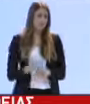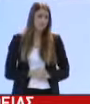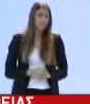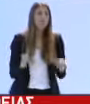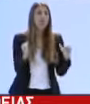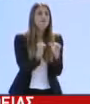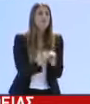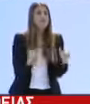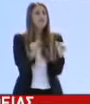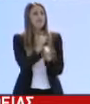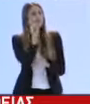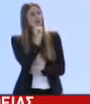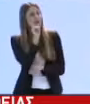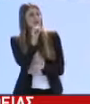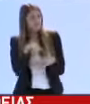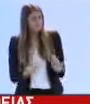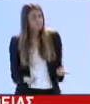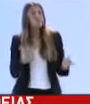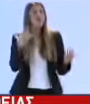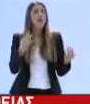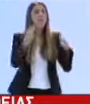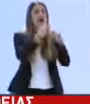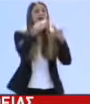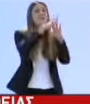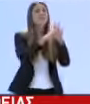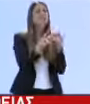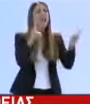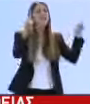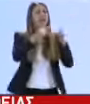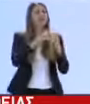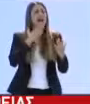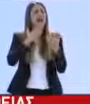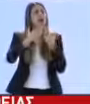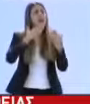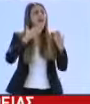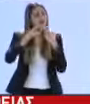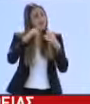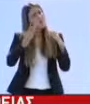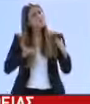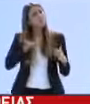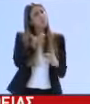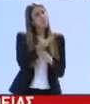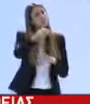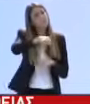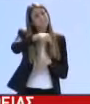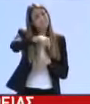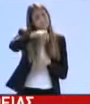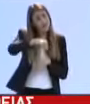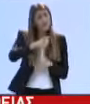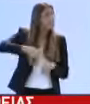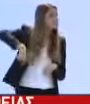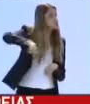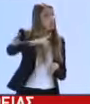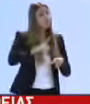Φίλες και φίλοι, στηριζόμαστε στις θεμελιώδεις αρχές της ελευθερίας και της αλληλεγγύης και προτείνουμε σήμερα σε όλες